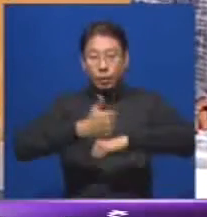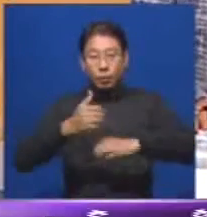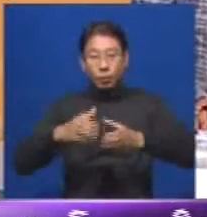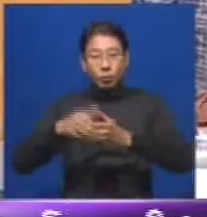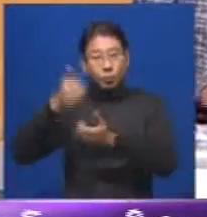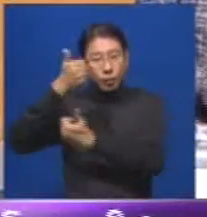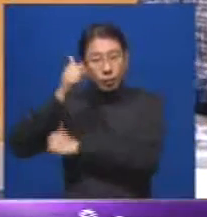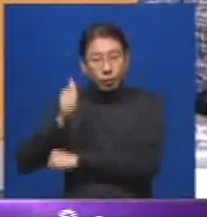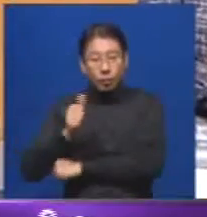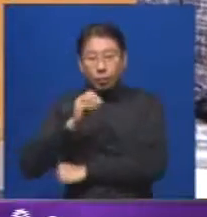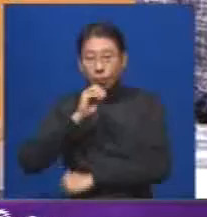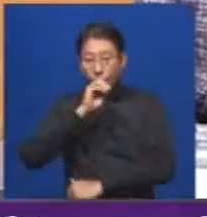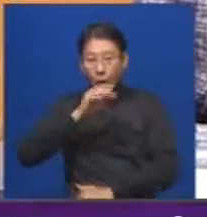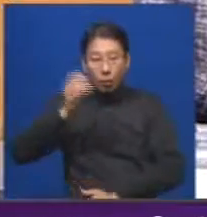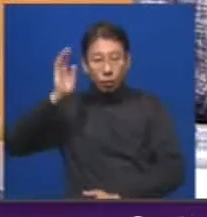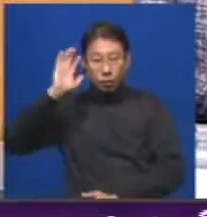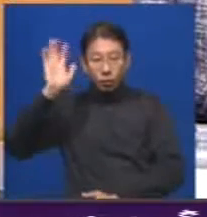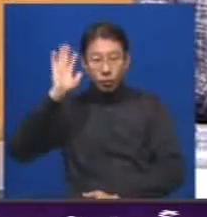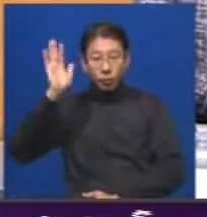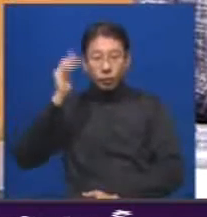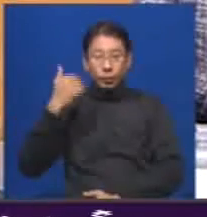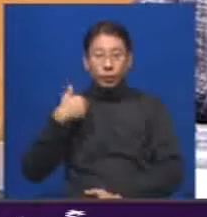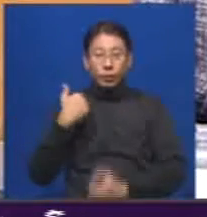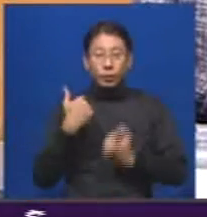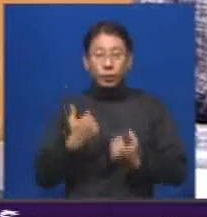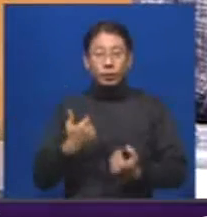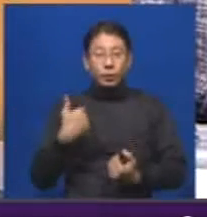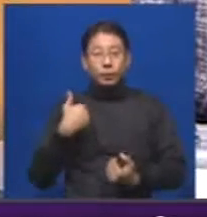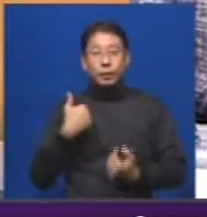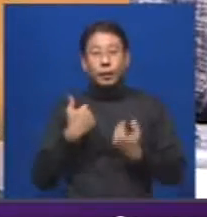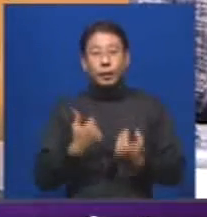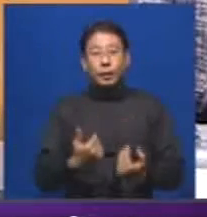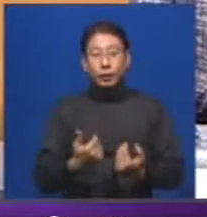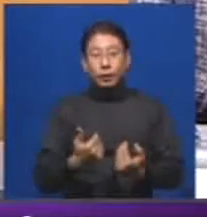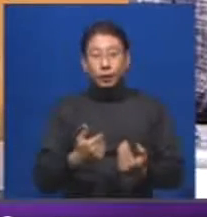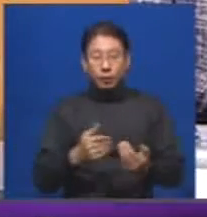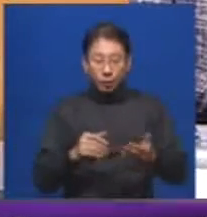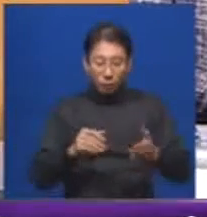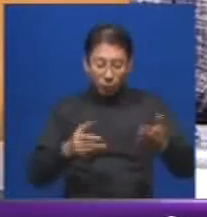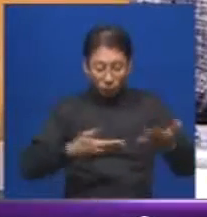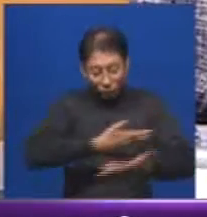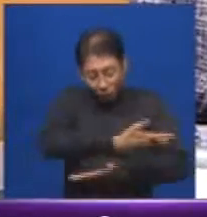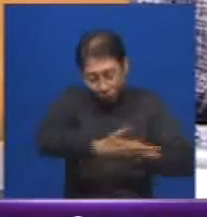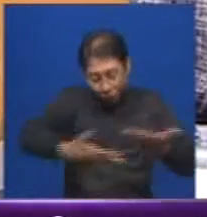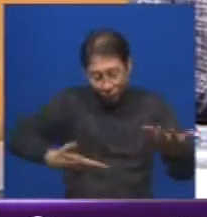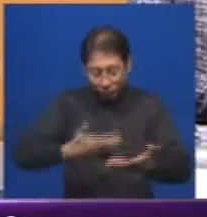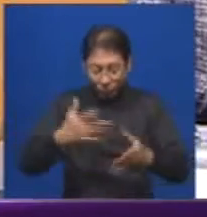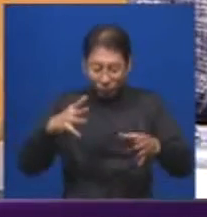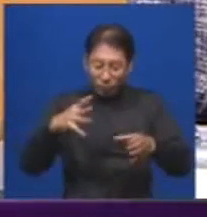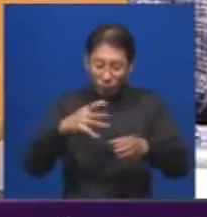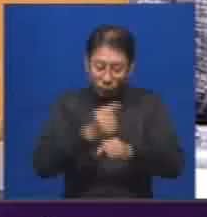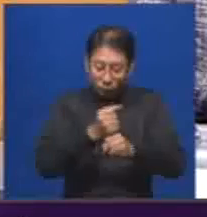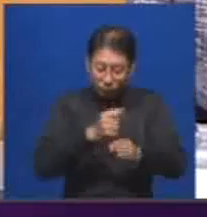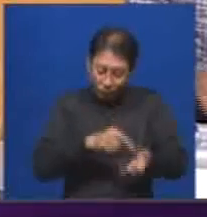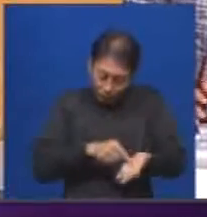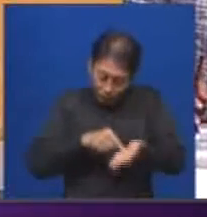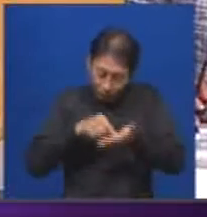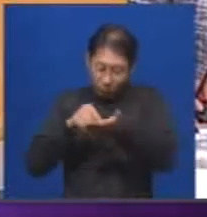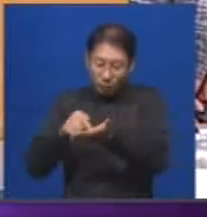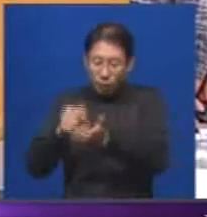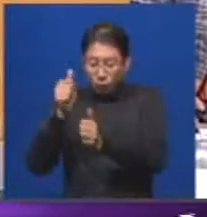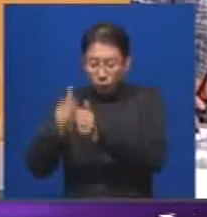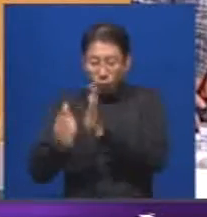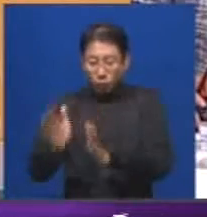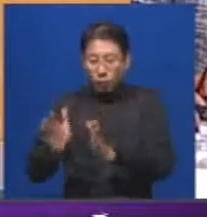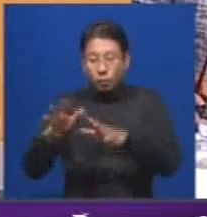มื่อวานนี้ก็ออกมาแถลงข่าวนะคะว่าในส่วนของจะมีการนำข้อหารือต่างๆนั้นมาสรุปแล้วก็นำเสนอให้ทุกๆฝ่